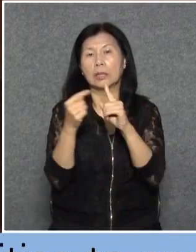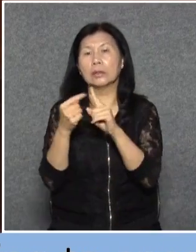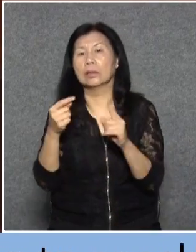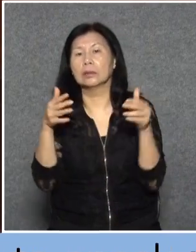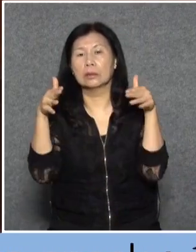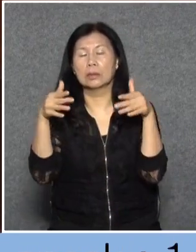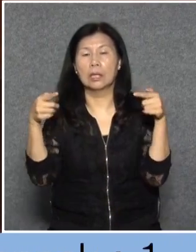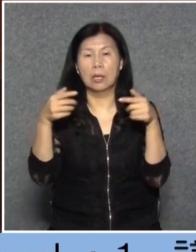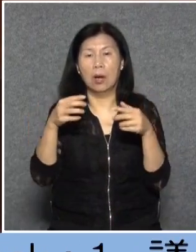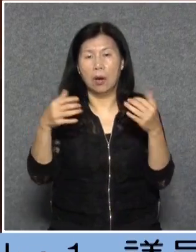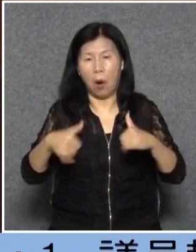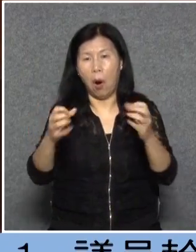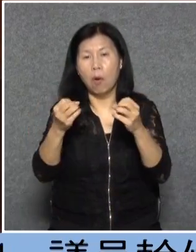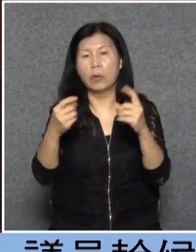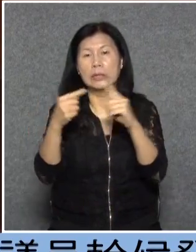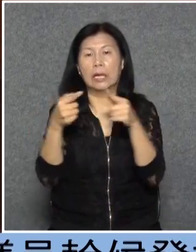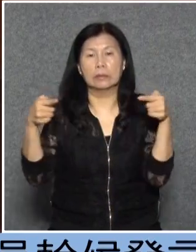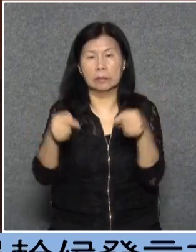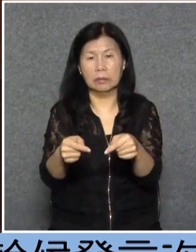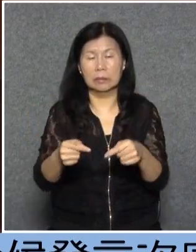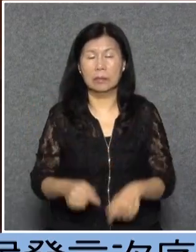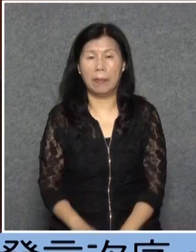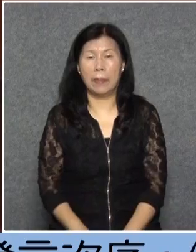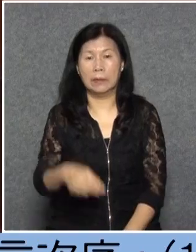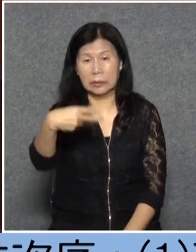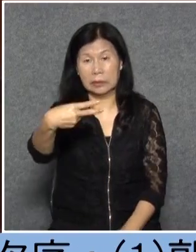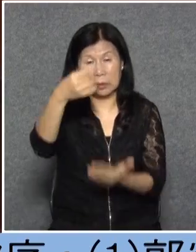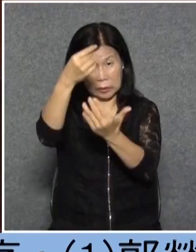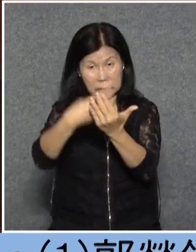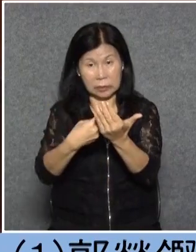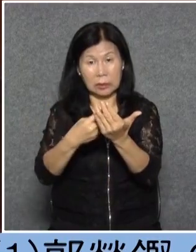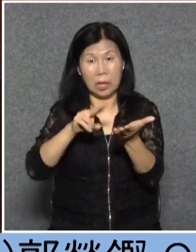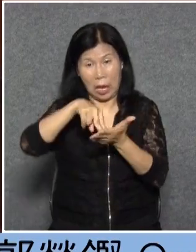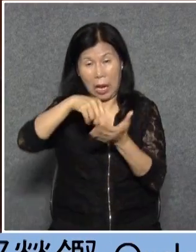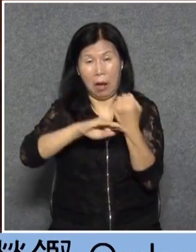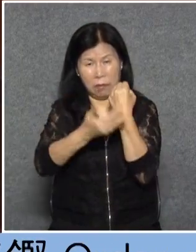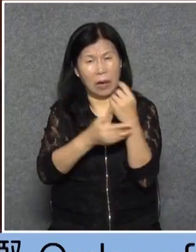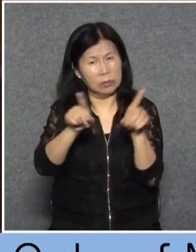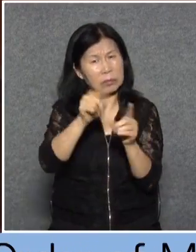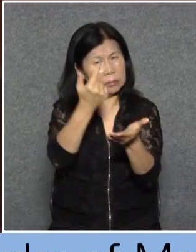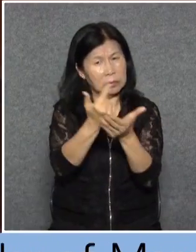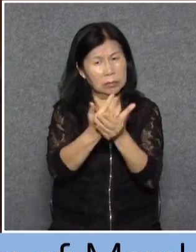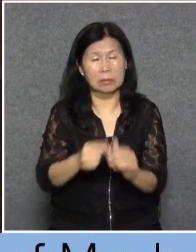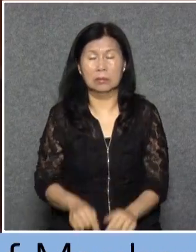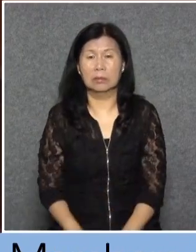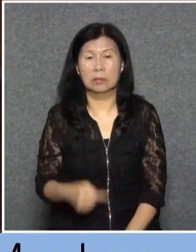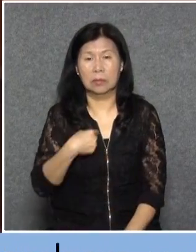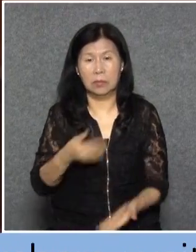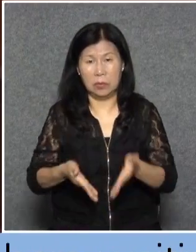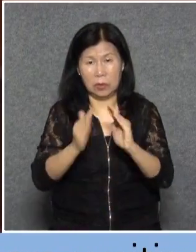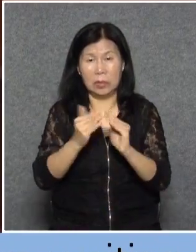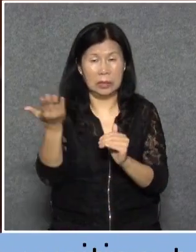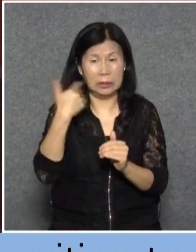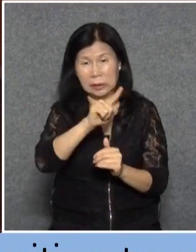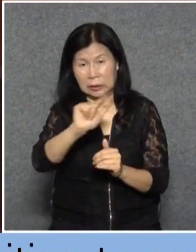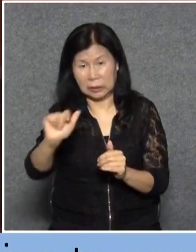個問題嚟嘅。嗱，第二個我想講咧就係呢個條例草案嘅立法重點咧，佢係在於設立原授